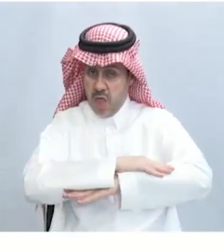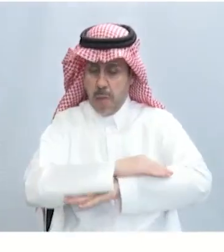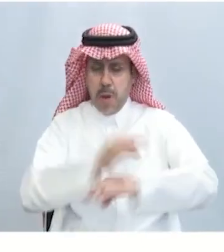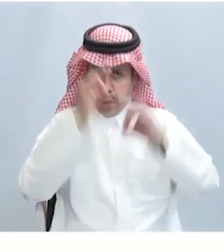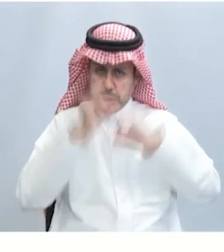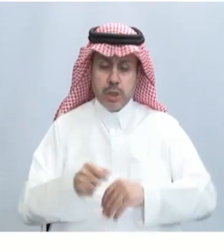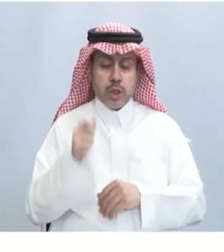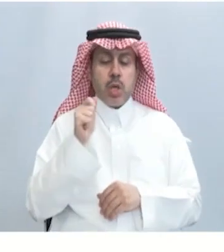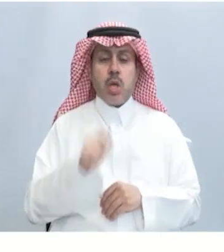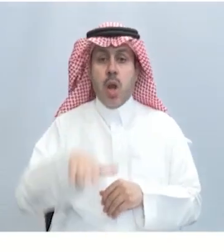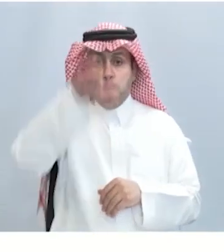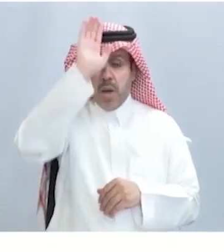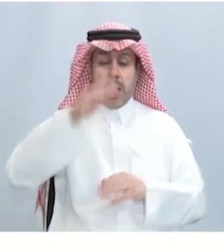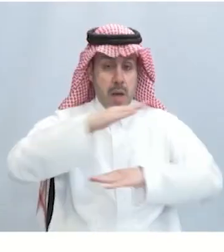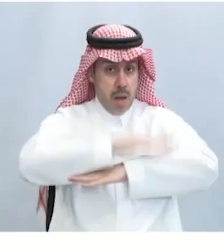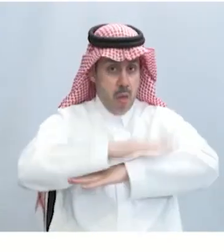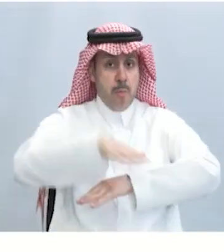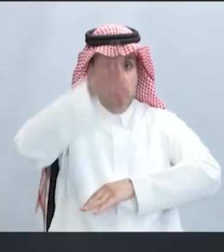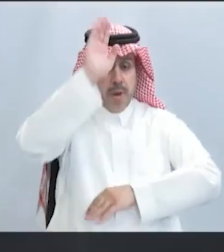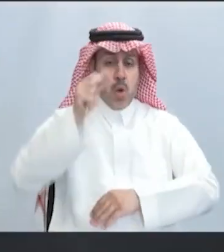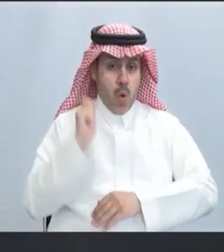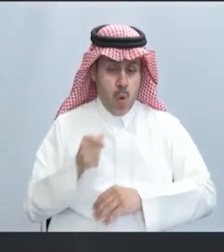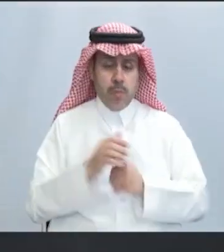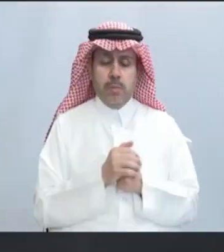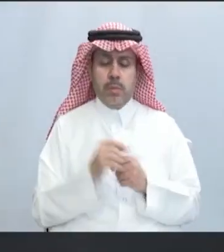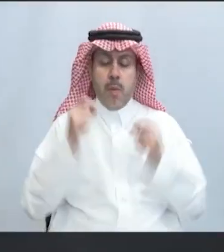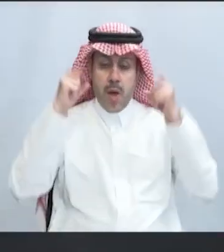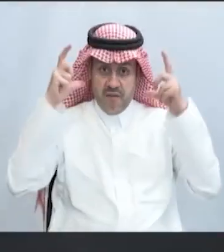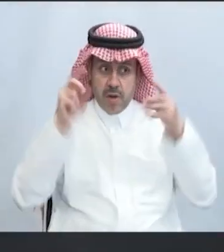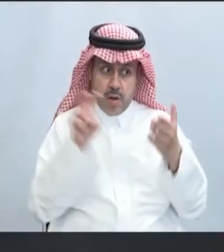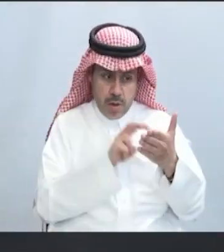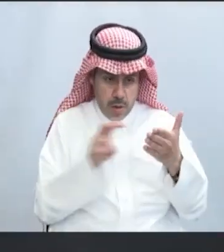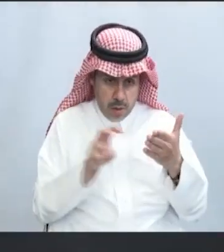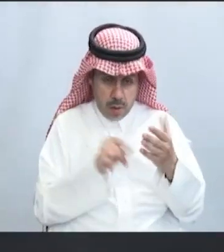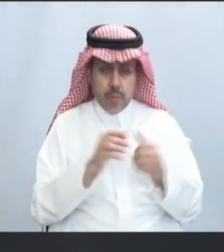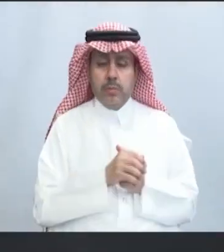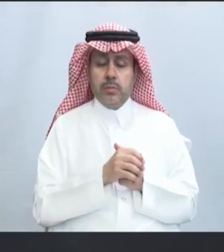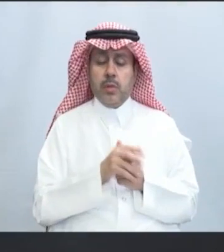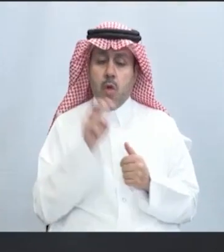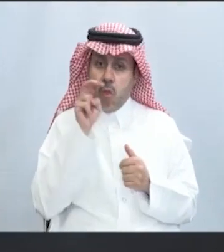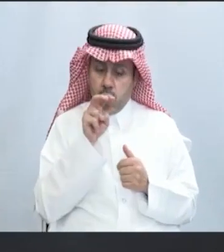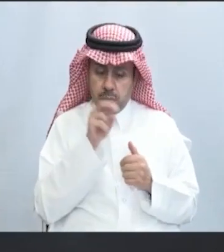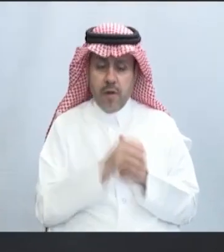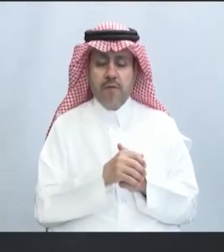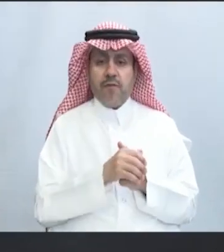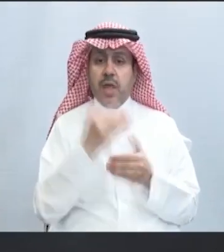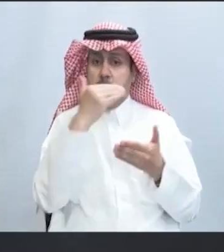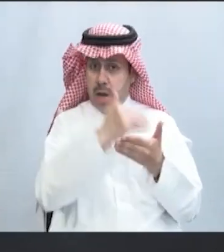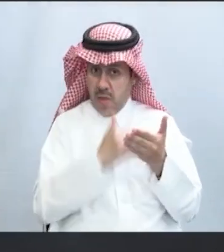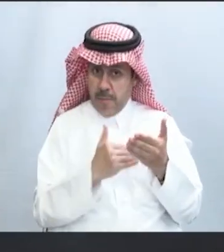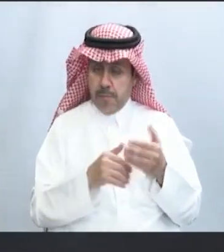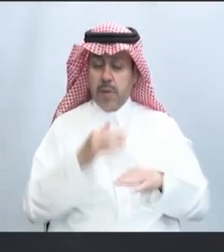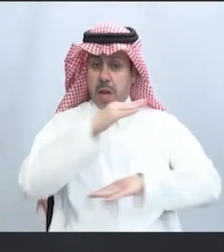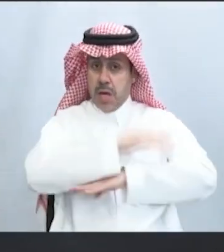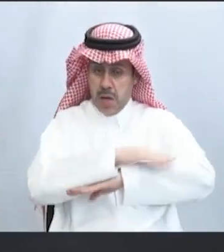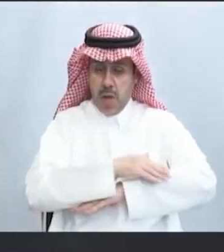للحكم هذا النظام الاساسي الاسي للحكم لا بد نعرف هذا النظام ونقرا هذا النظام الاساسي انظروا في هذه المواد في النظام الاساسي